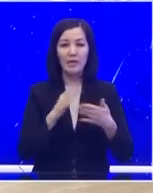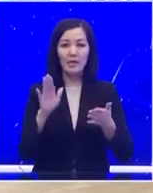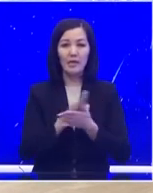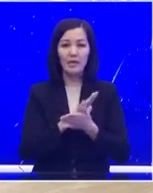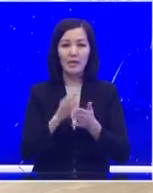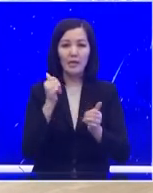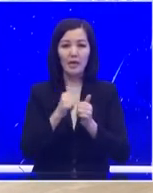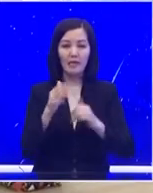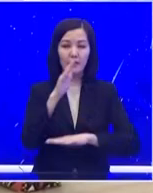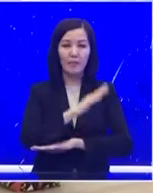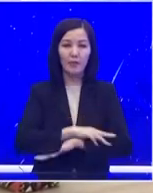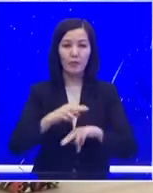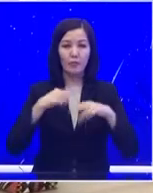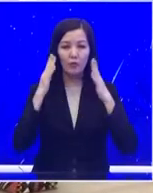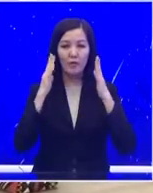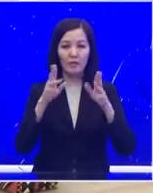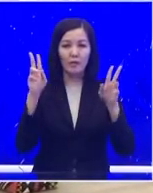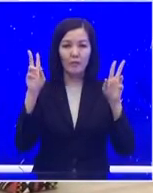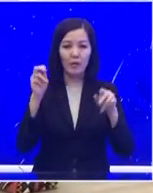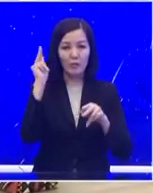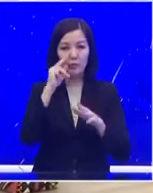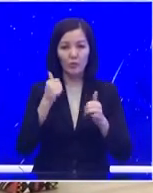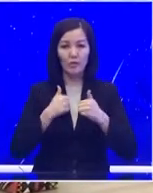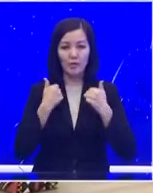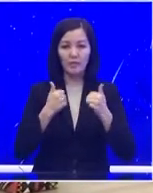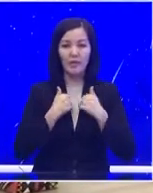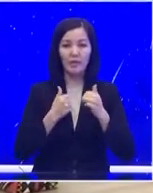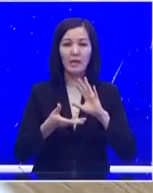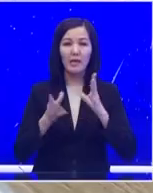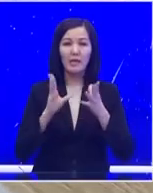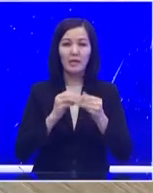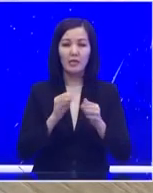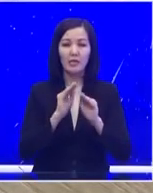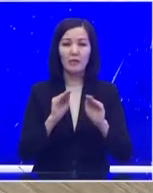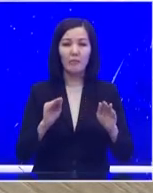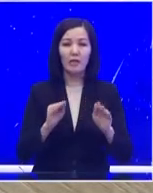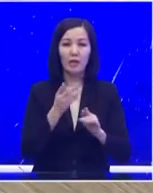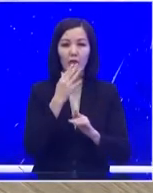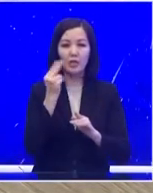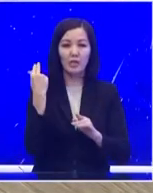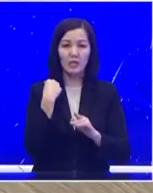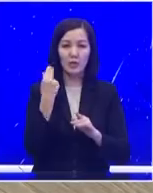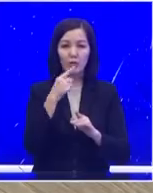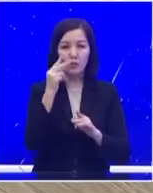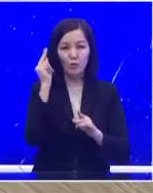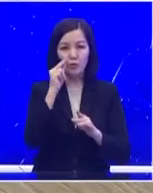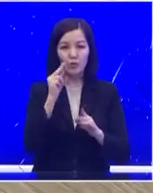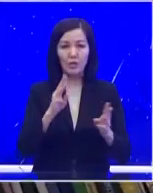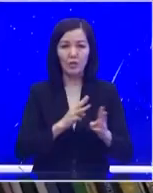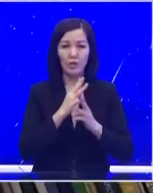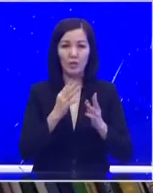сабақты мұқият тыңдап, тақырыпты қалт жібермеуге тырысады. Нәтиже айқын, шәкірттердің шетел тілін үйренуге деген ынтасы